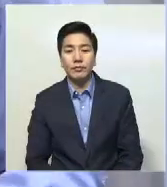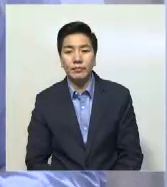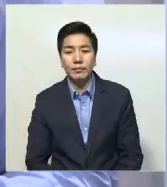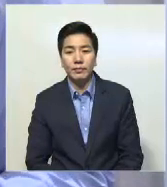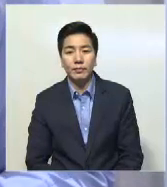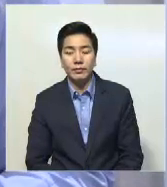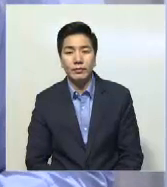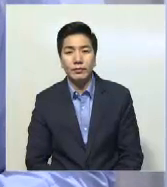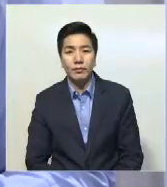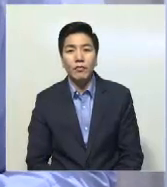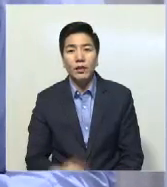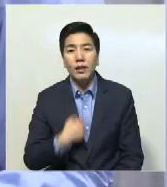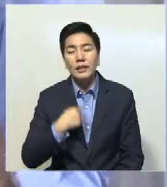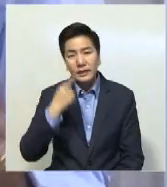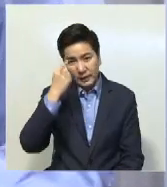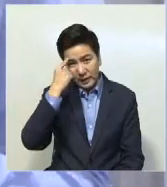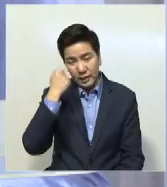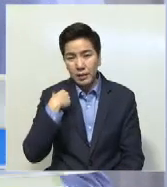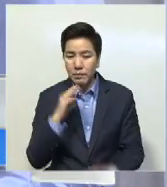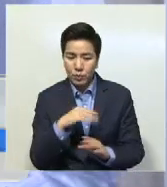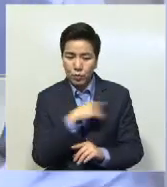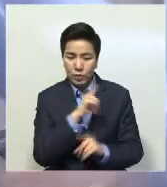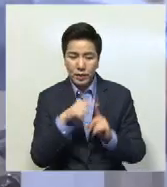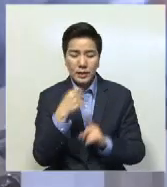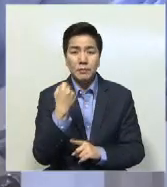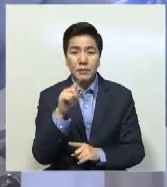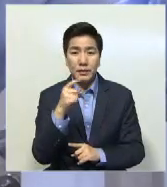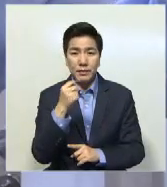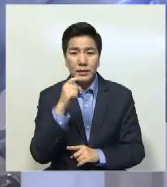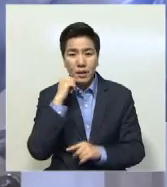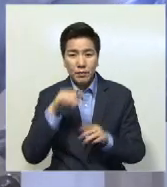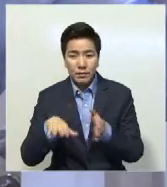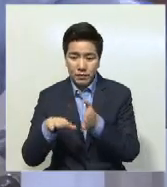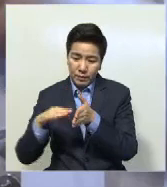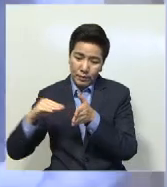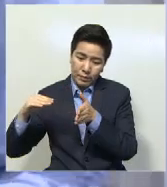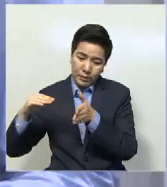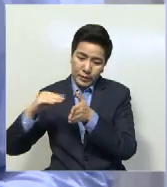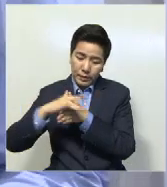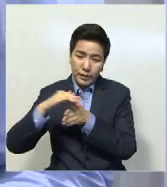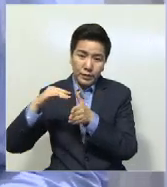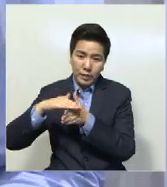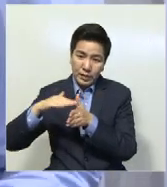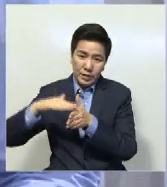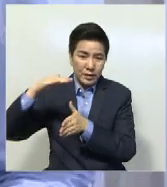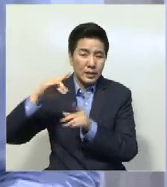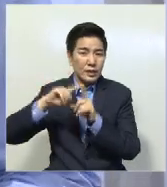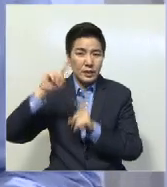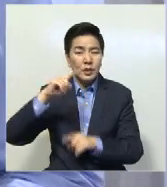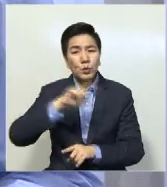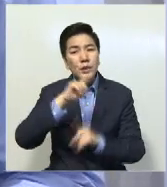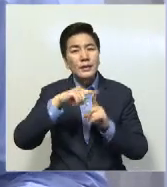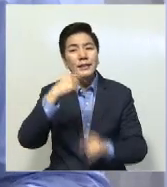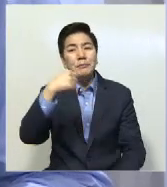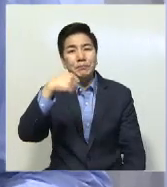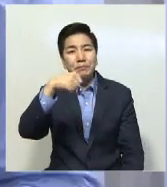ก็มีการคาดหมายกันว่านะครับประมาณวันที่10ที่น้ำที่จะล้นสปินเวย์มันจะมีค่าสูงสุดประมาณวันที่10